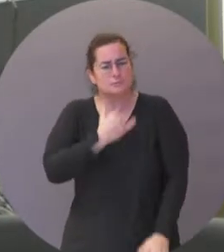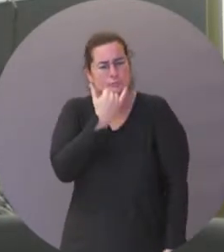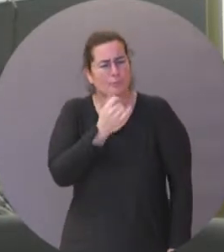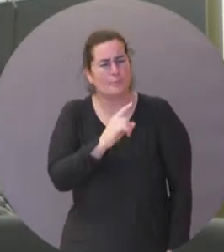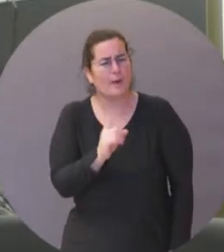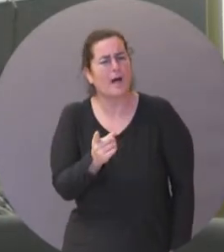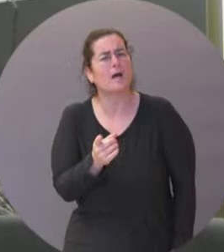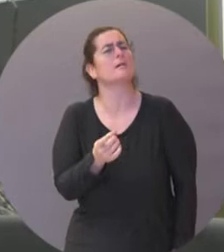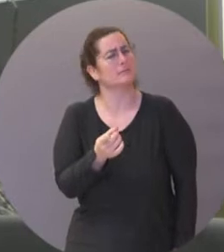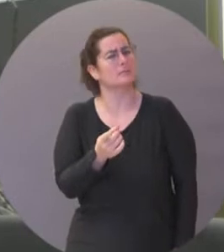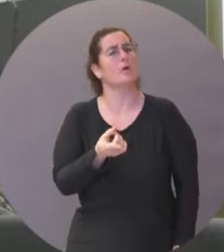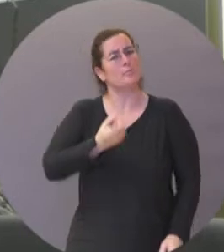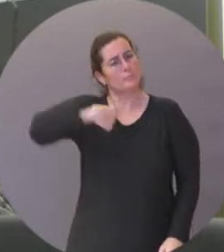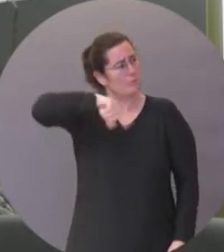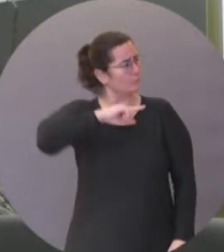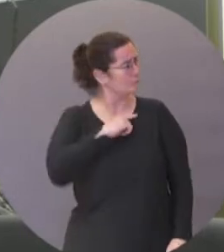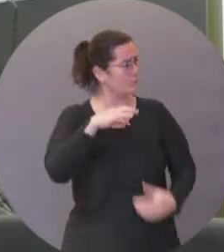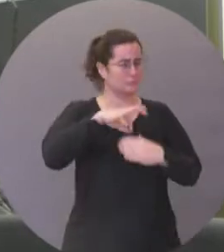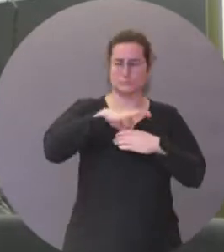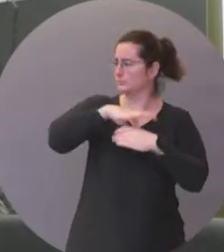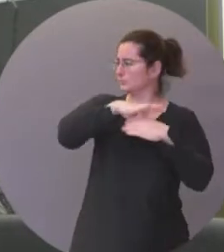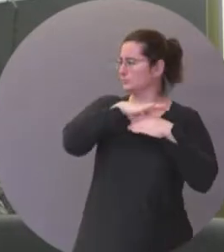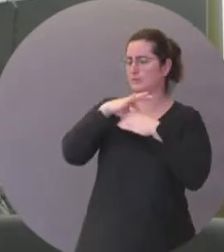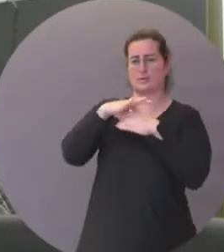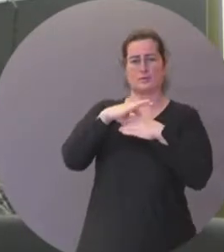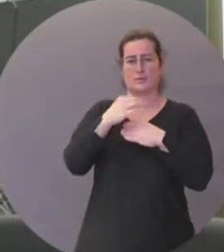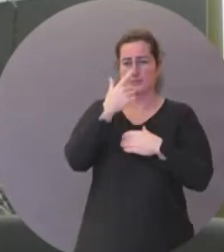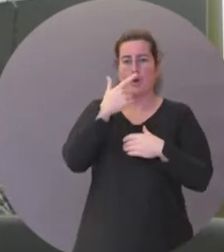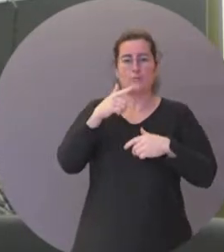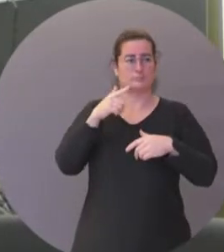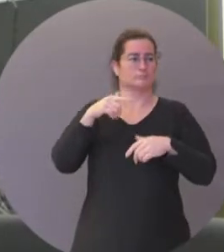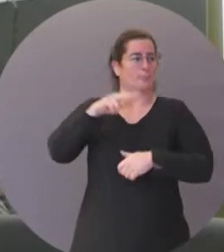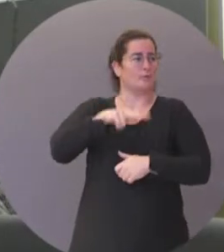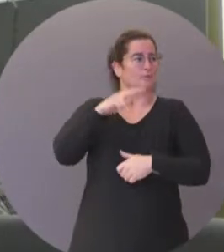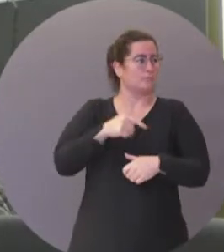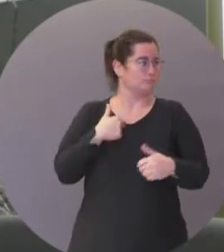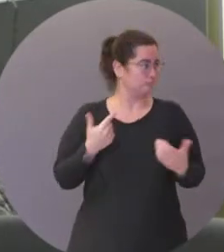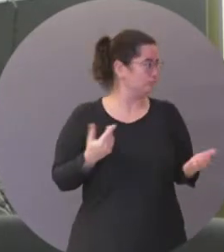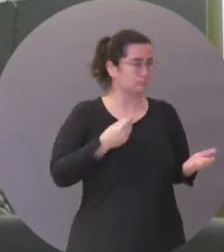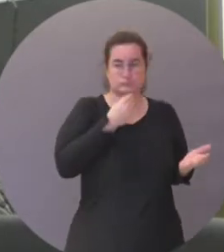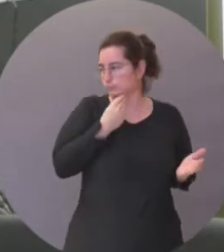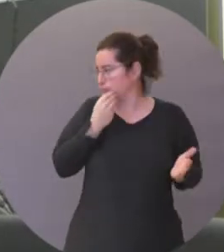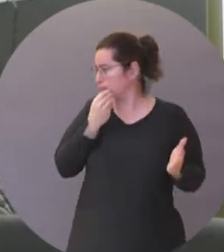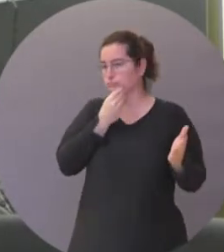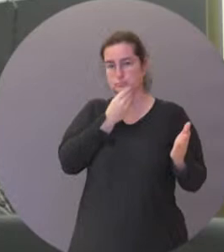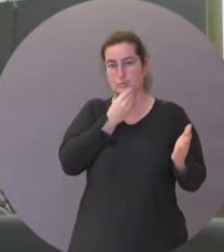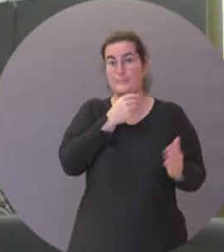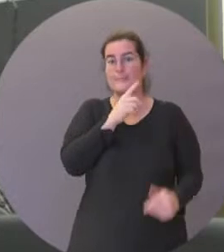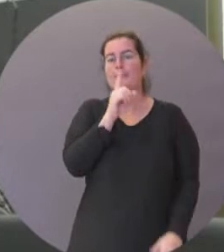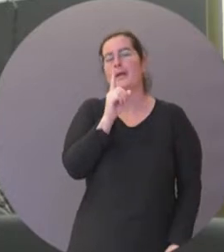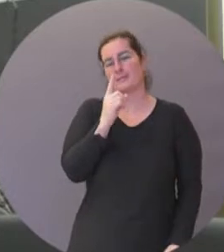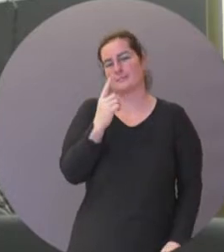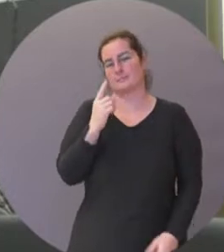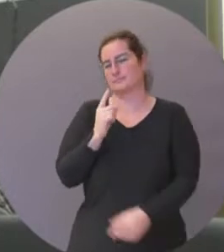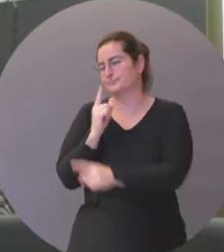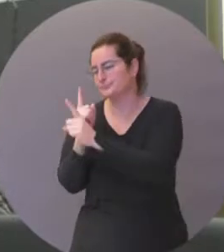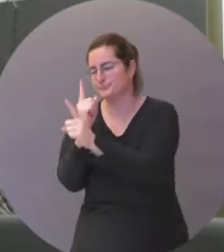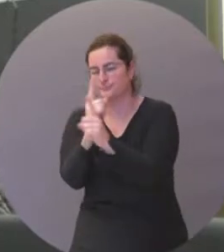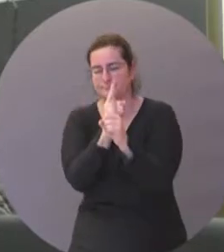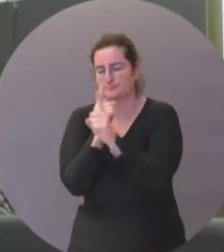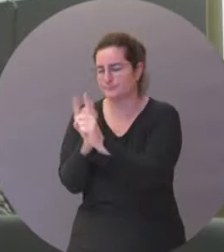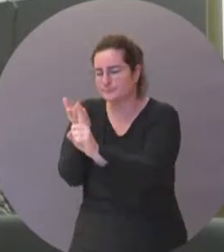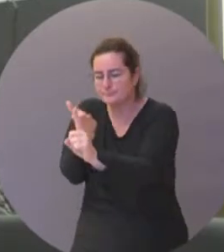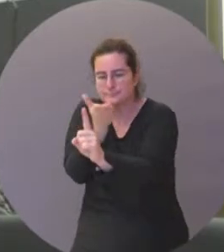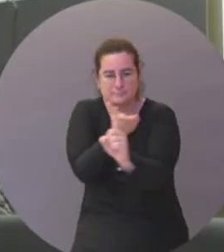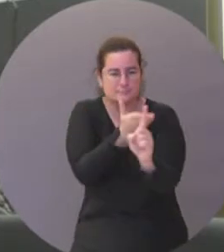dans cette hémicycle le logement n'est pas une source de difficulté cependant nous rencontrons tous quotidiennement dans